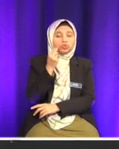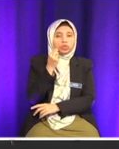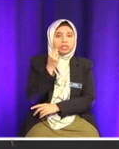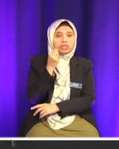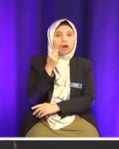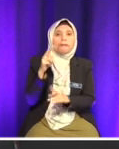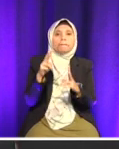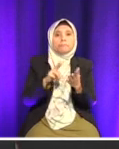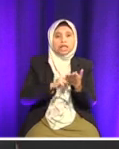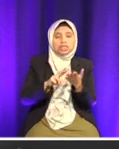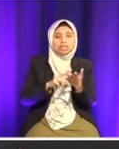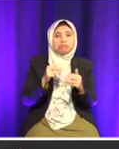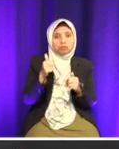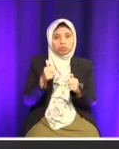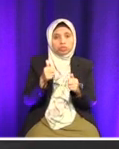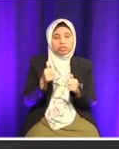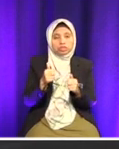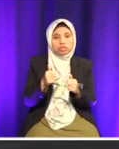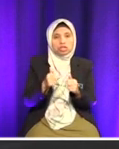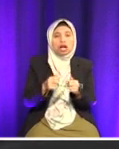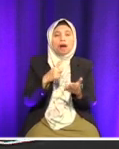sangat baik maksudnya